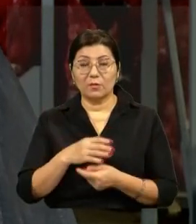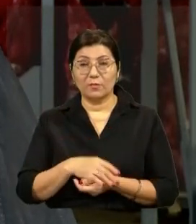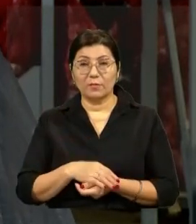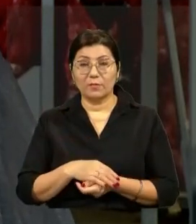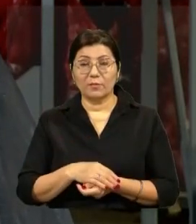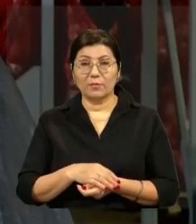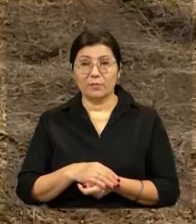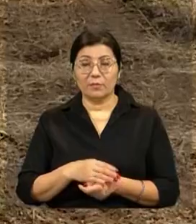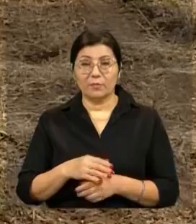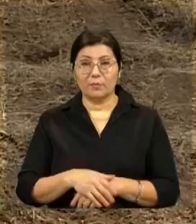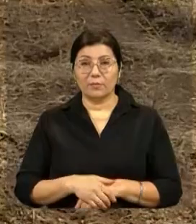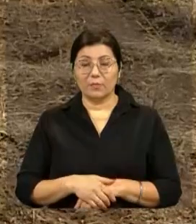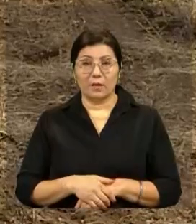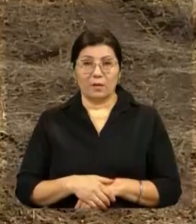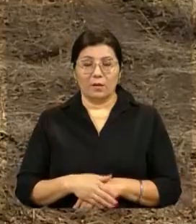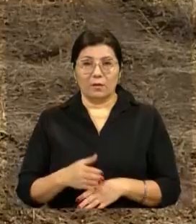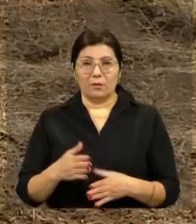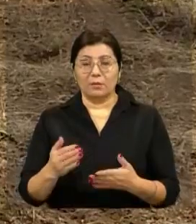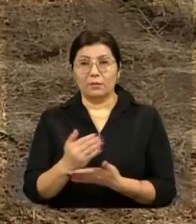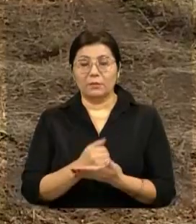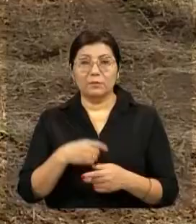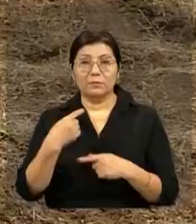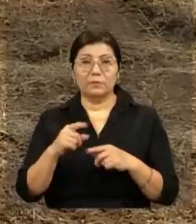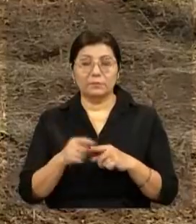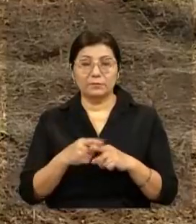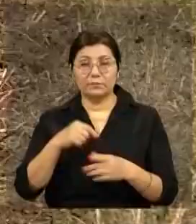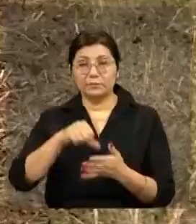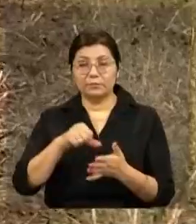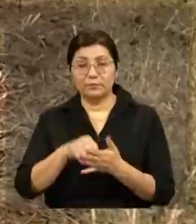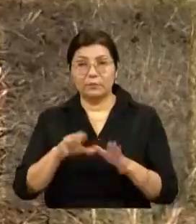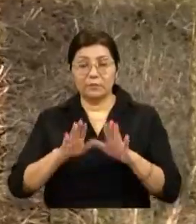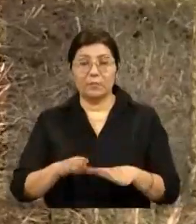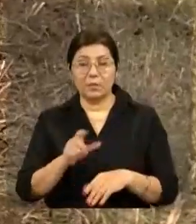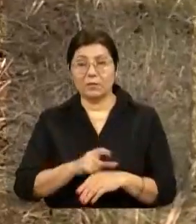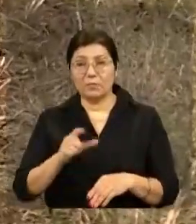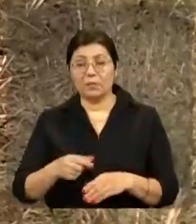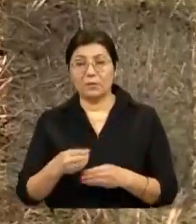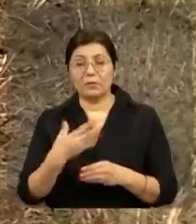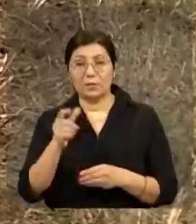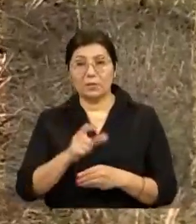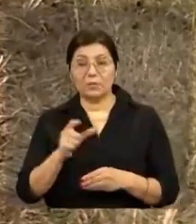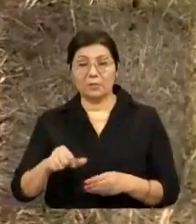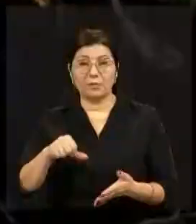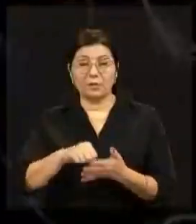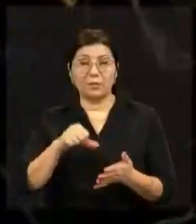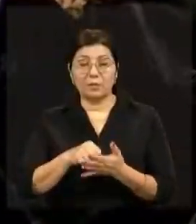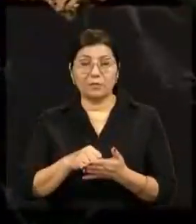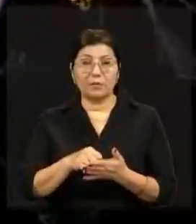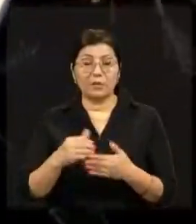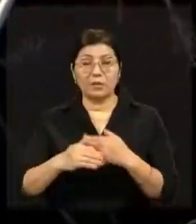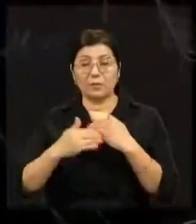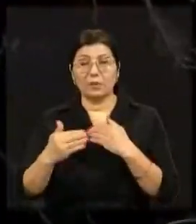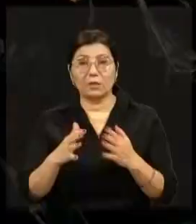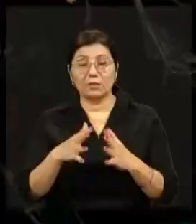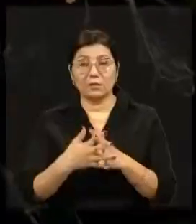все-таки с поля мы убрали. Отметив, в ходе уборки картофеля к работам привлекалось и местное население. Порядка 15 человек были задействованы в поле. Сейчас